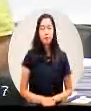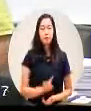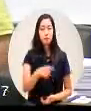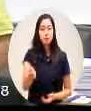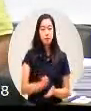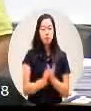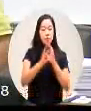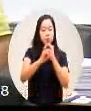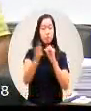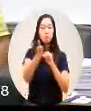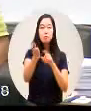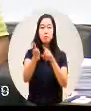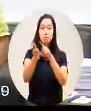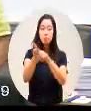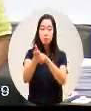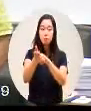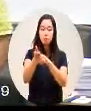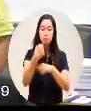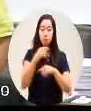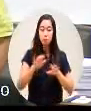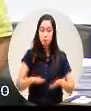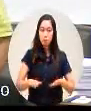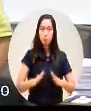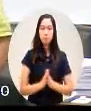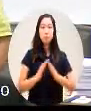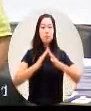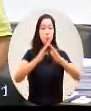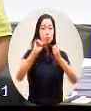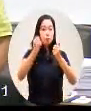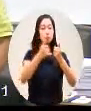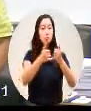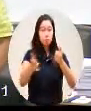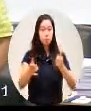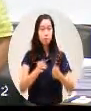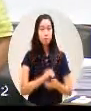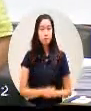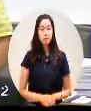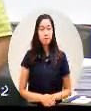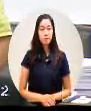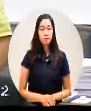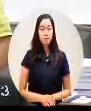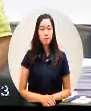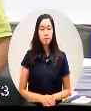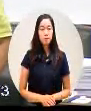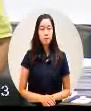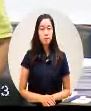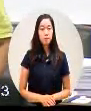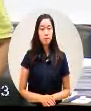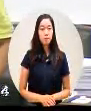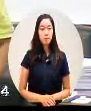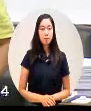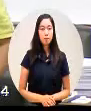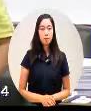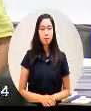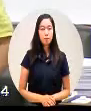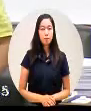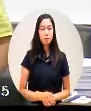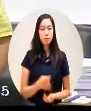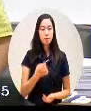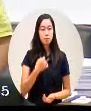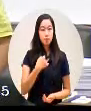永达，伊是咱目前的起源。一，我要请刘